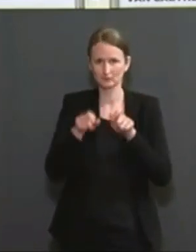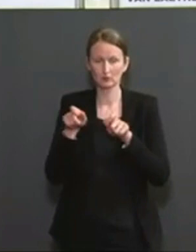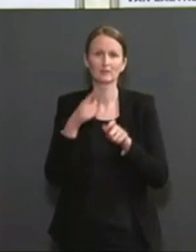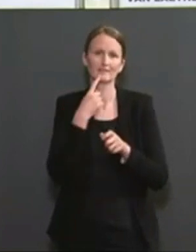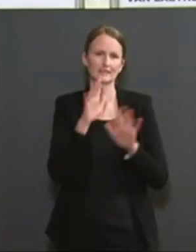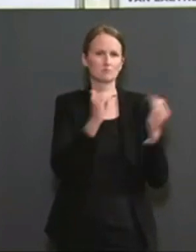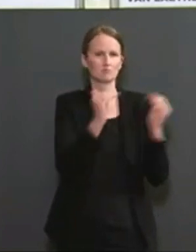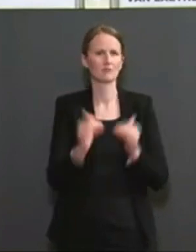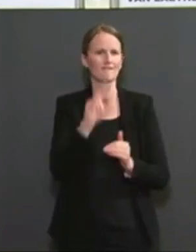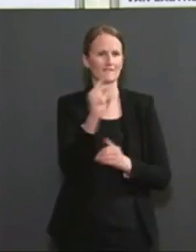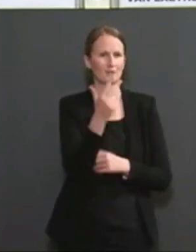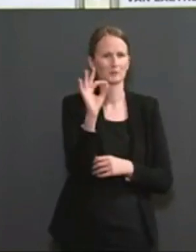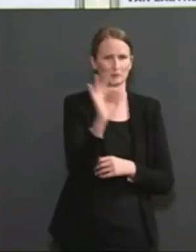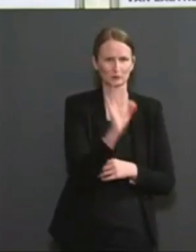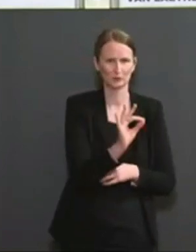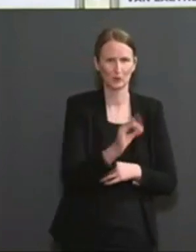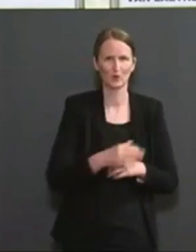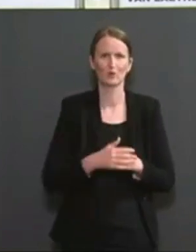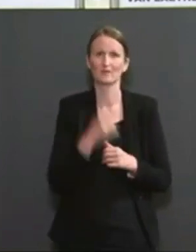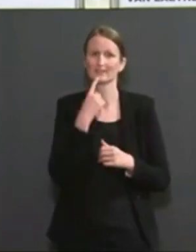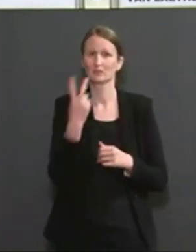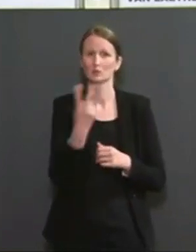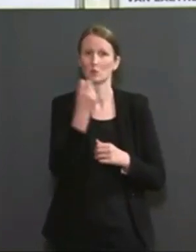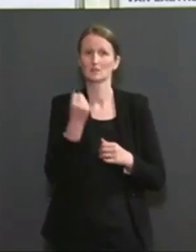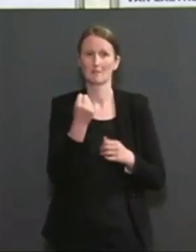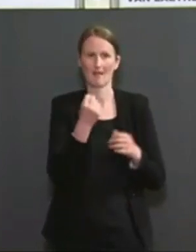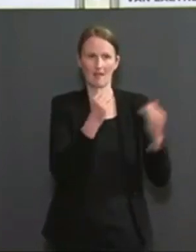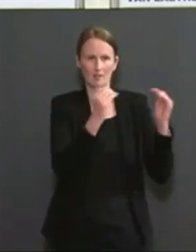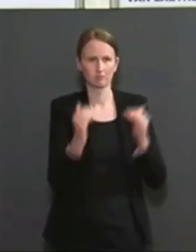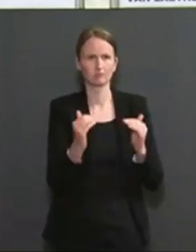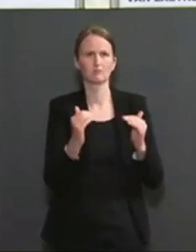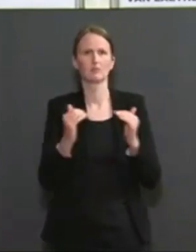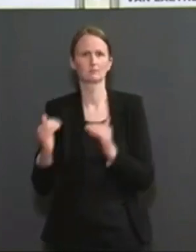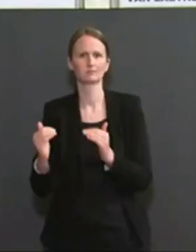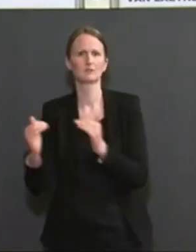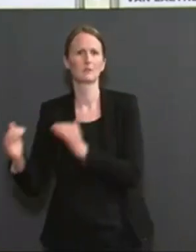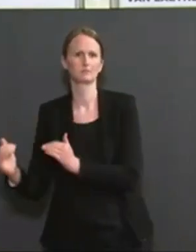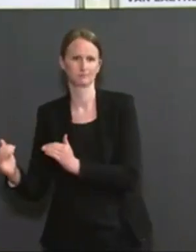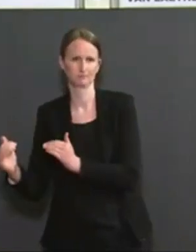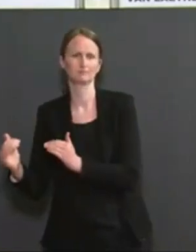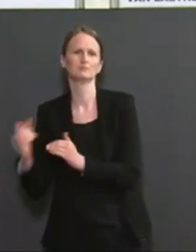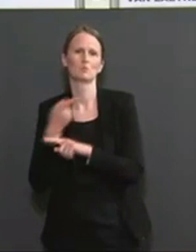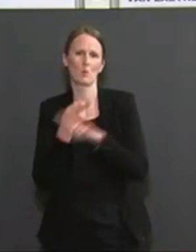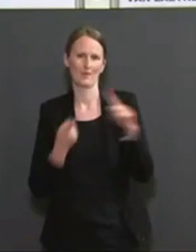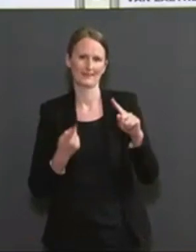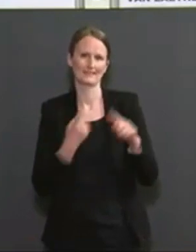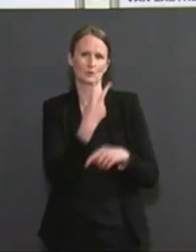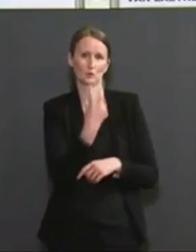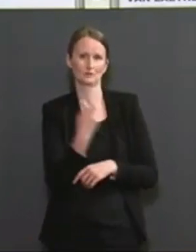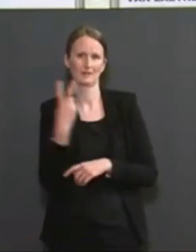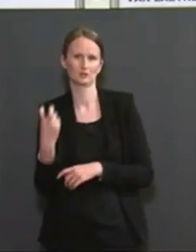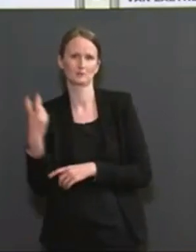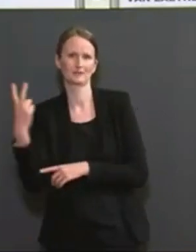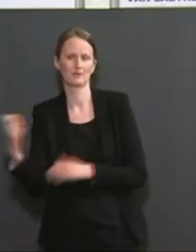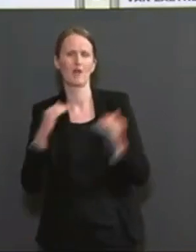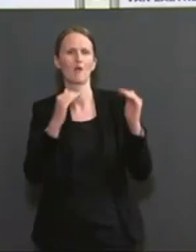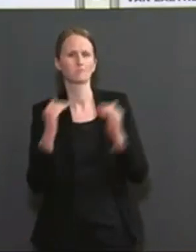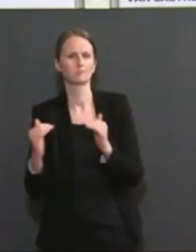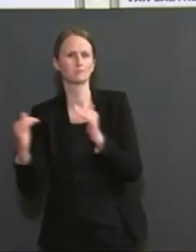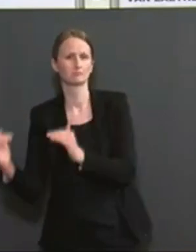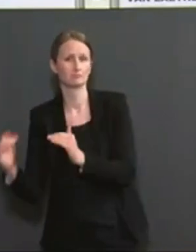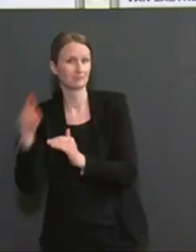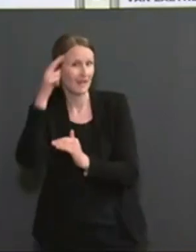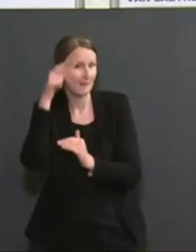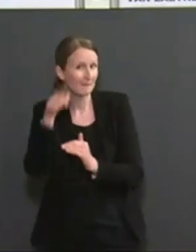tous les 15 jours du nombre de contaminations, alors qu'on avait effectivement, au départ de cette courbe descendante, une diminution tous